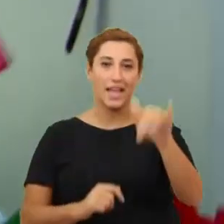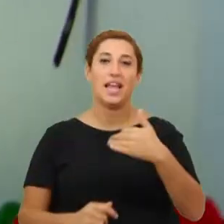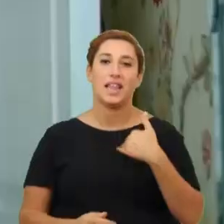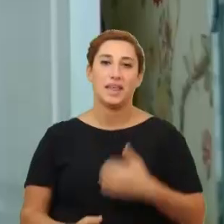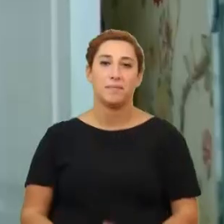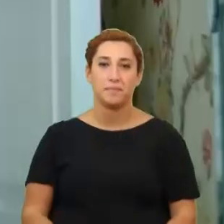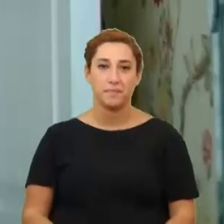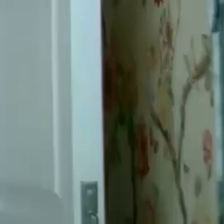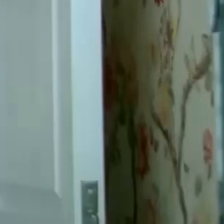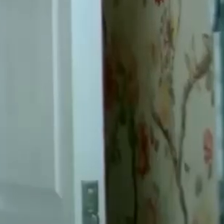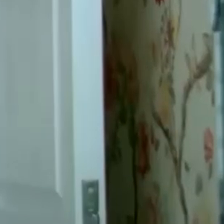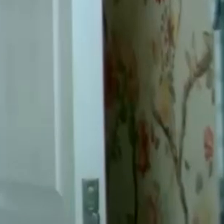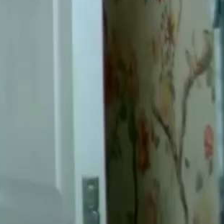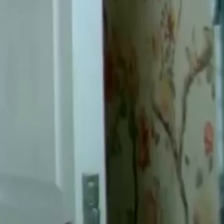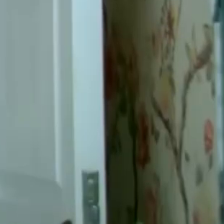geleyim.